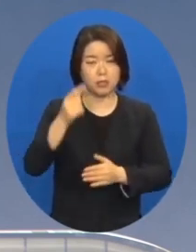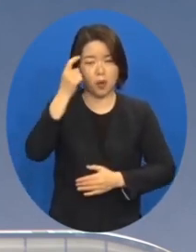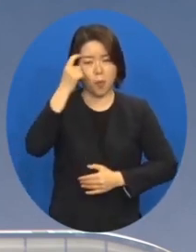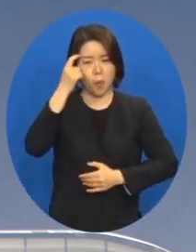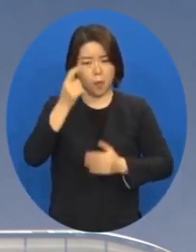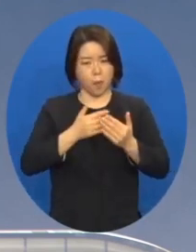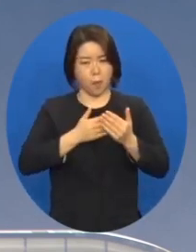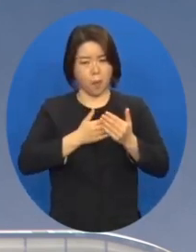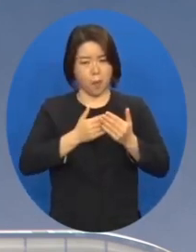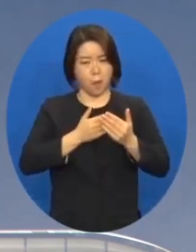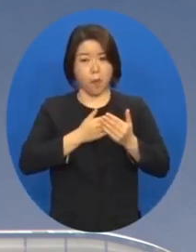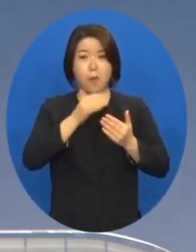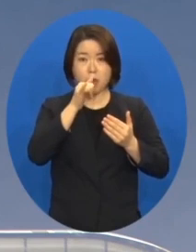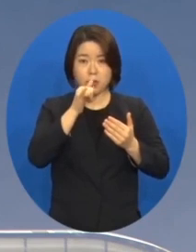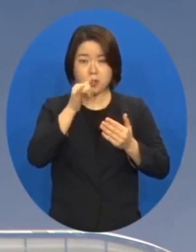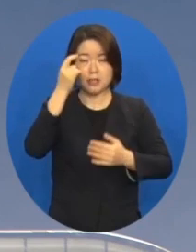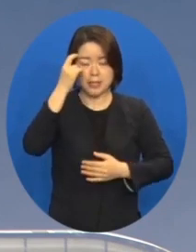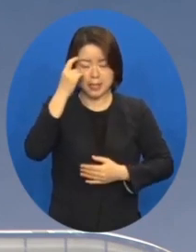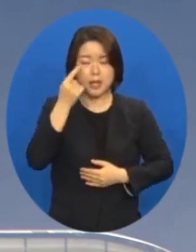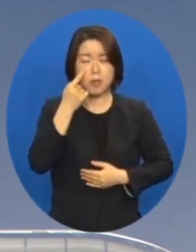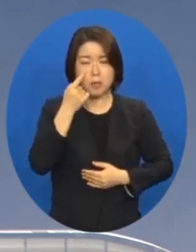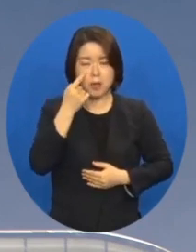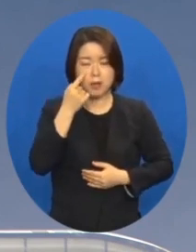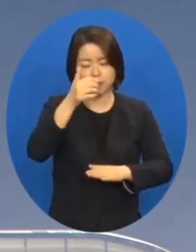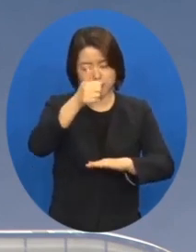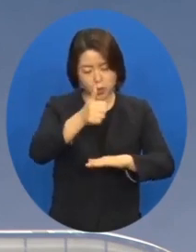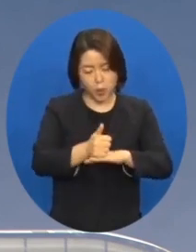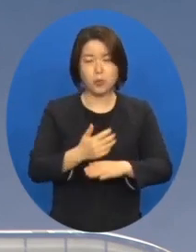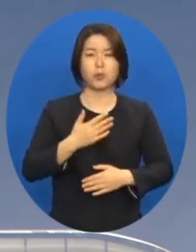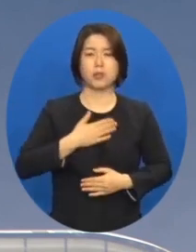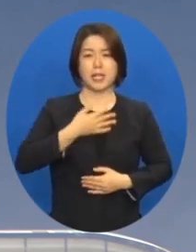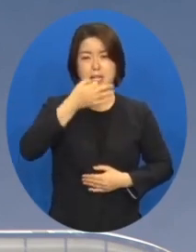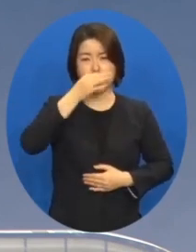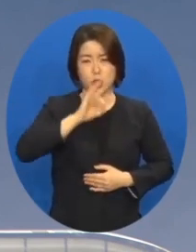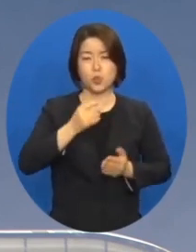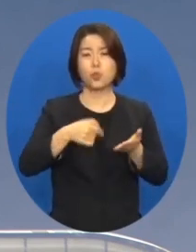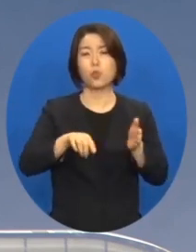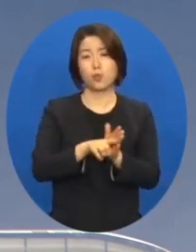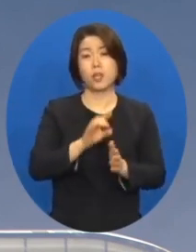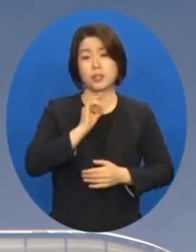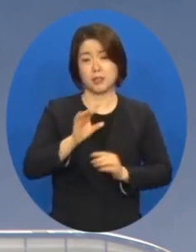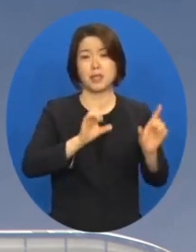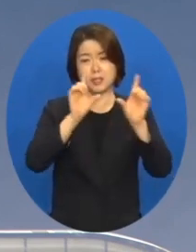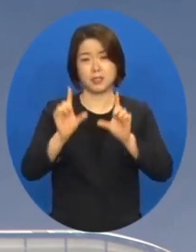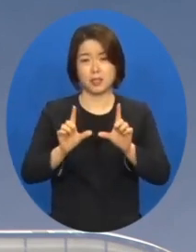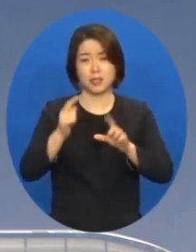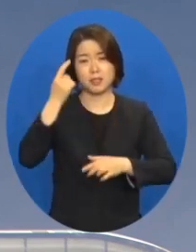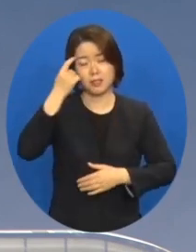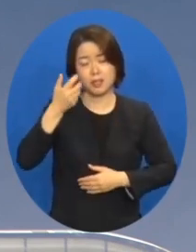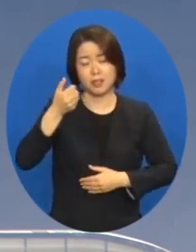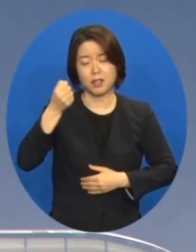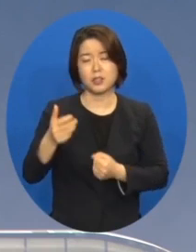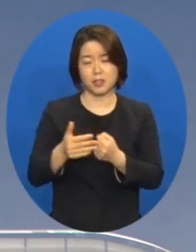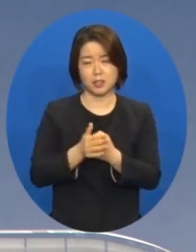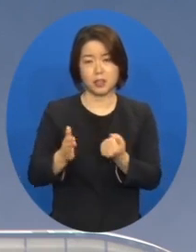두려웠나? 결국은 나의 유익을 위해서만 살았구나. 그렇게 생각이 들었기